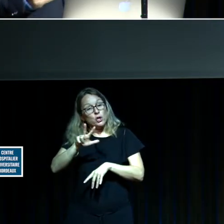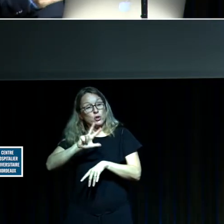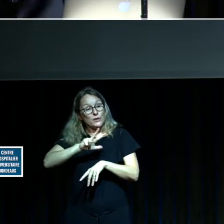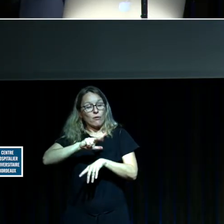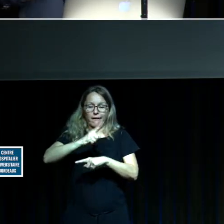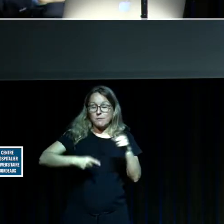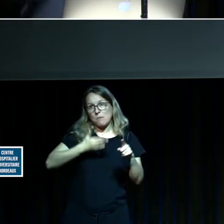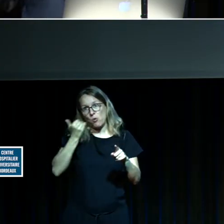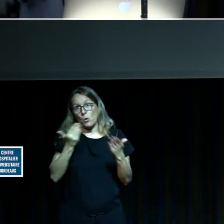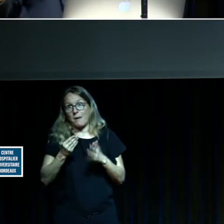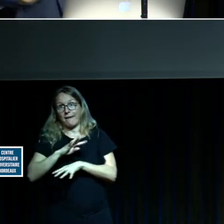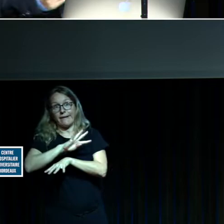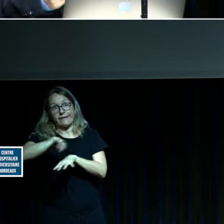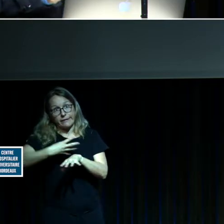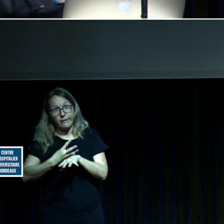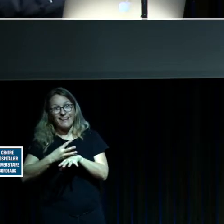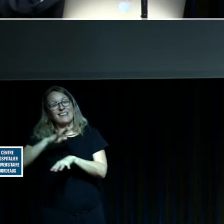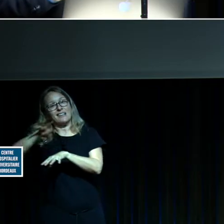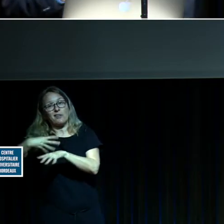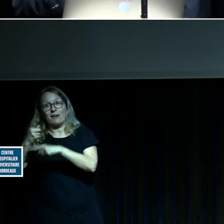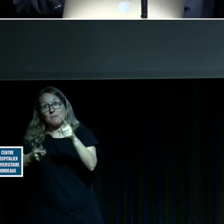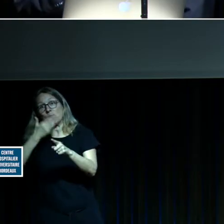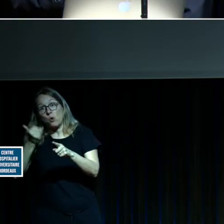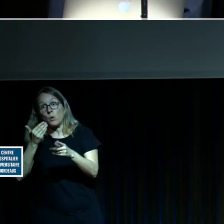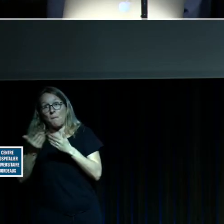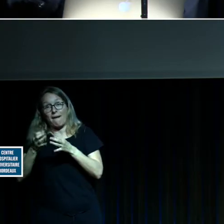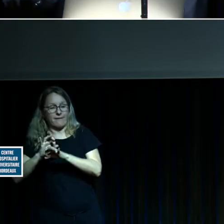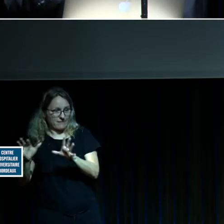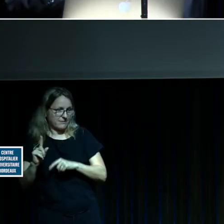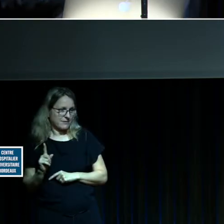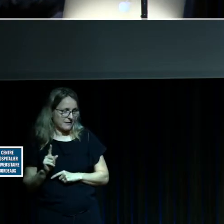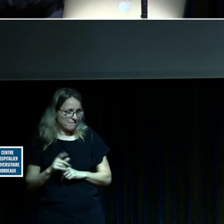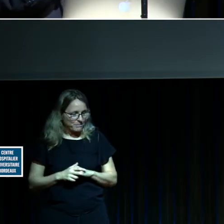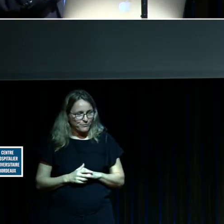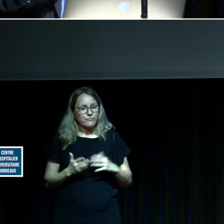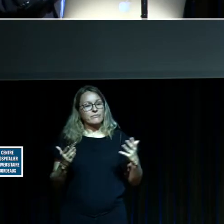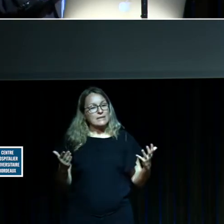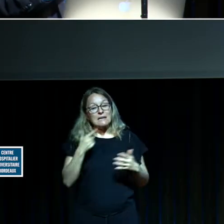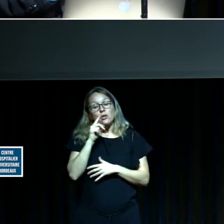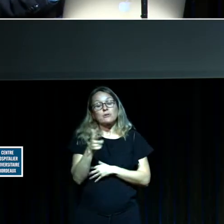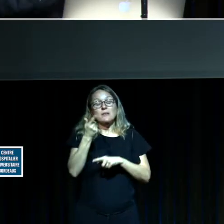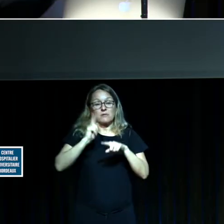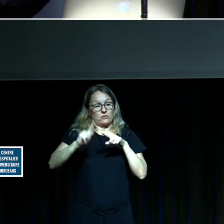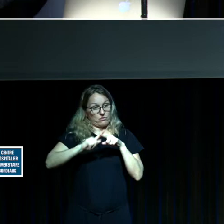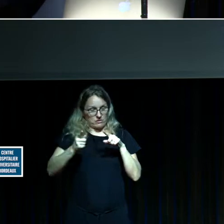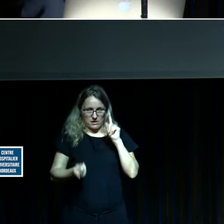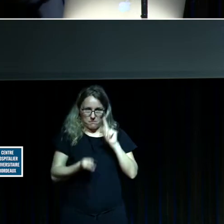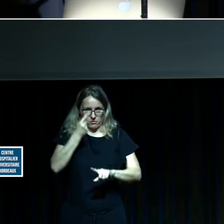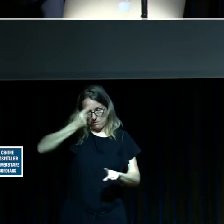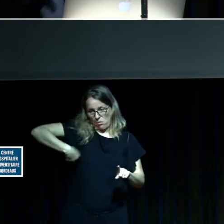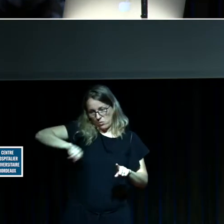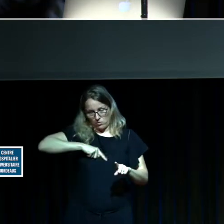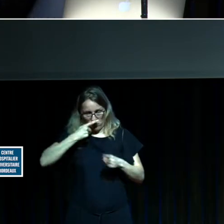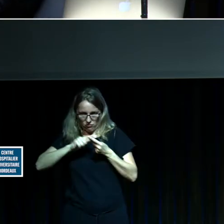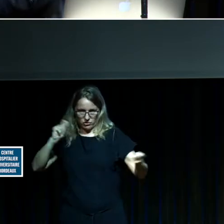4h. Et 4h30, c'est mieux que pas du tout. Voilà. Deuxième élément dans la prise en charge et le traitement, qui pour nous a été une vraie révolution,